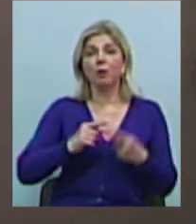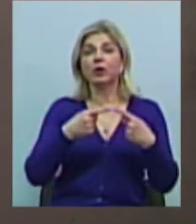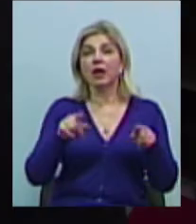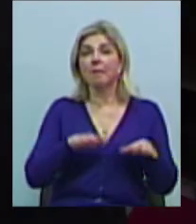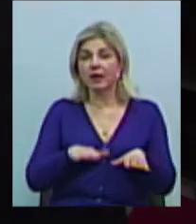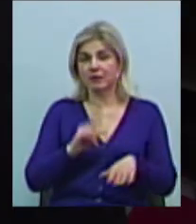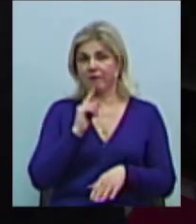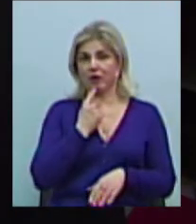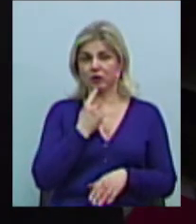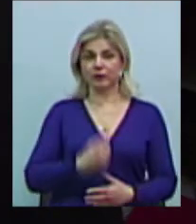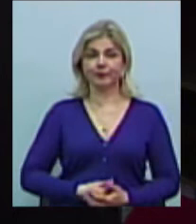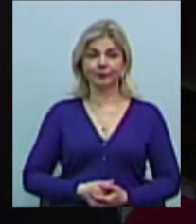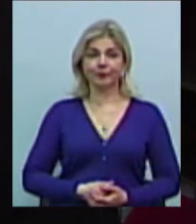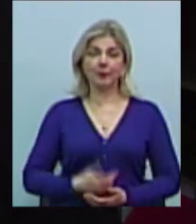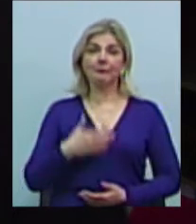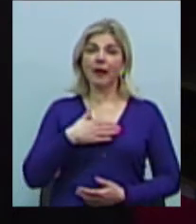важко.